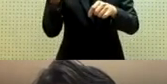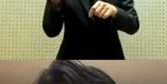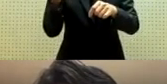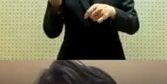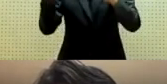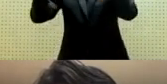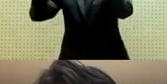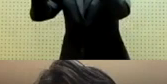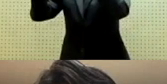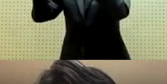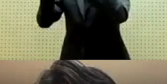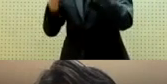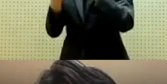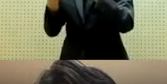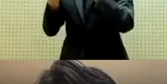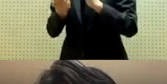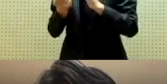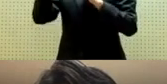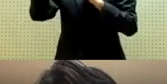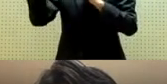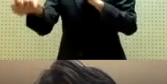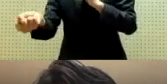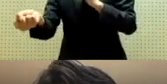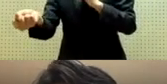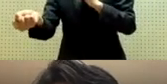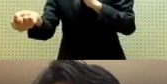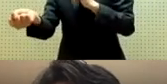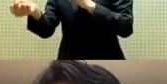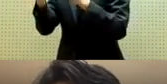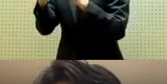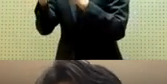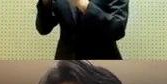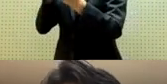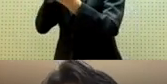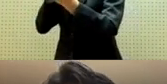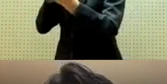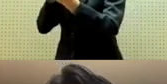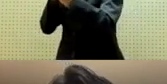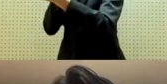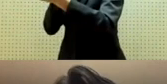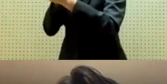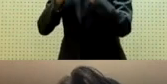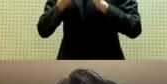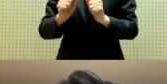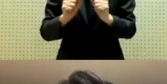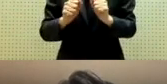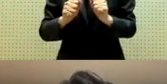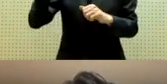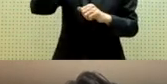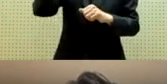とプレゼンしようと。それでもって、夏休みどうやってタブレットを使っていくかっていうのを説得した